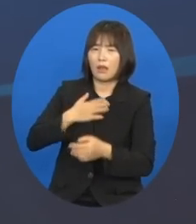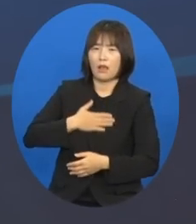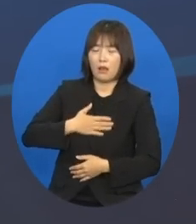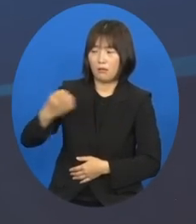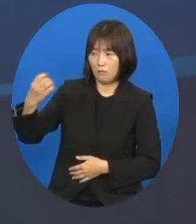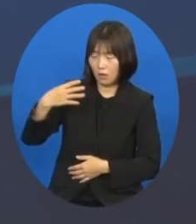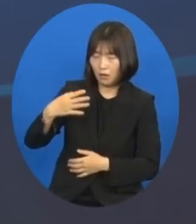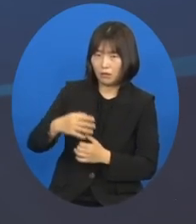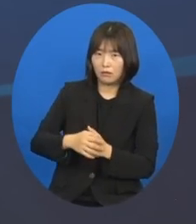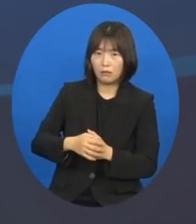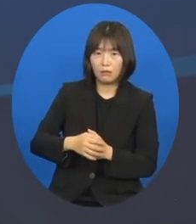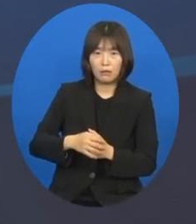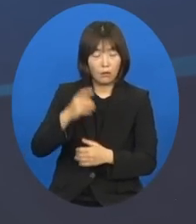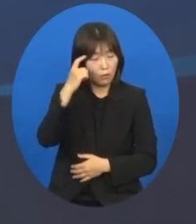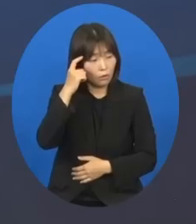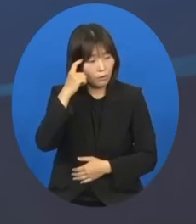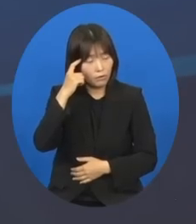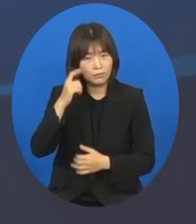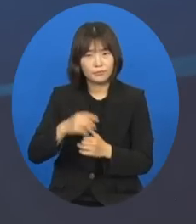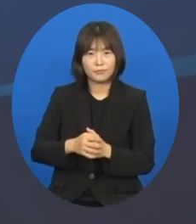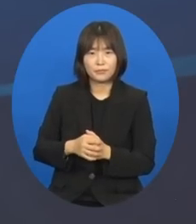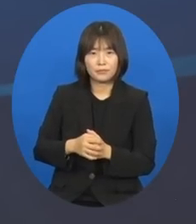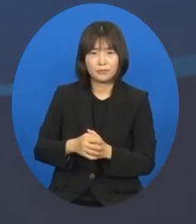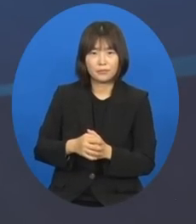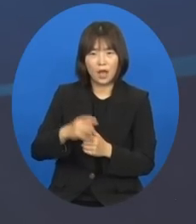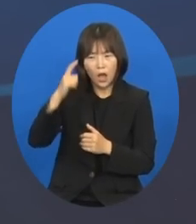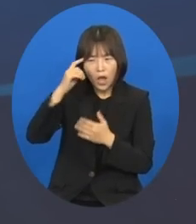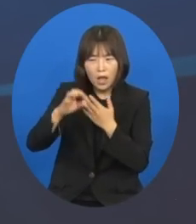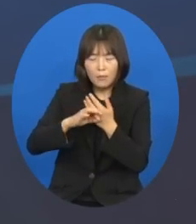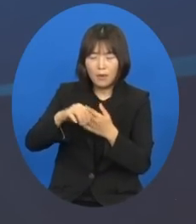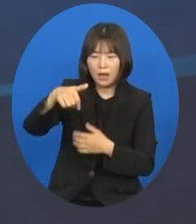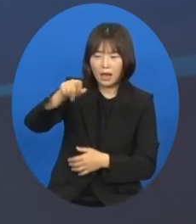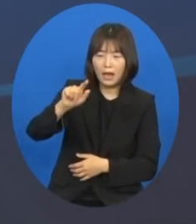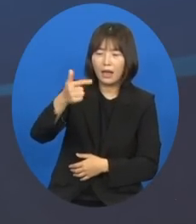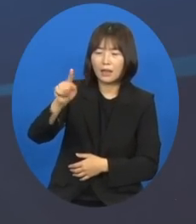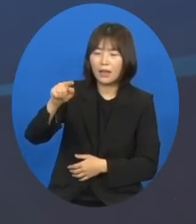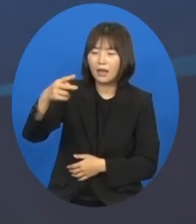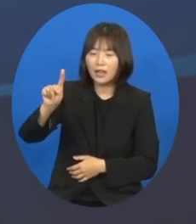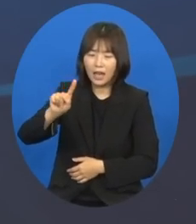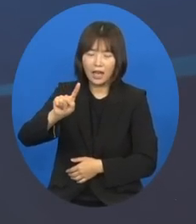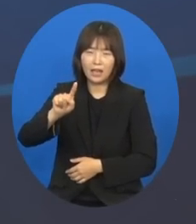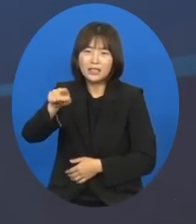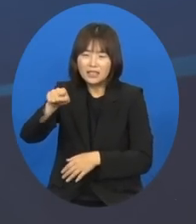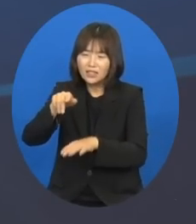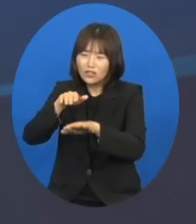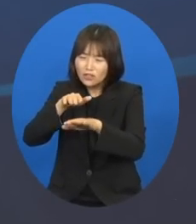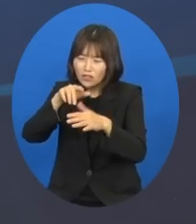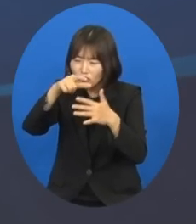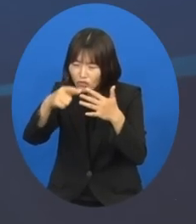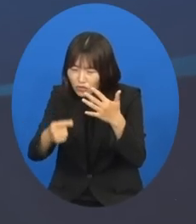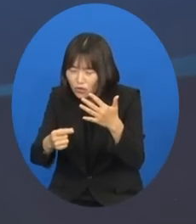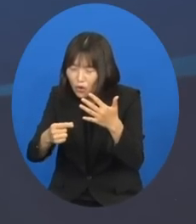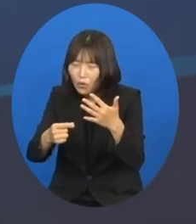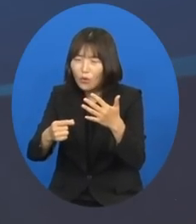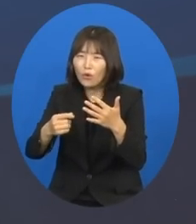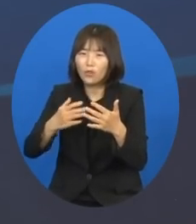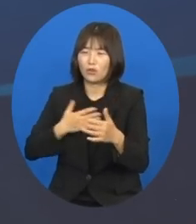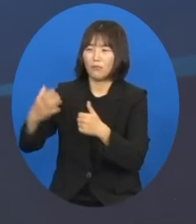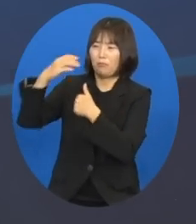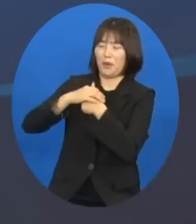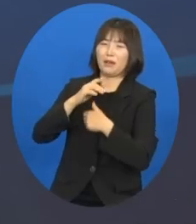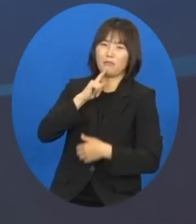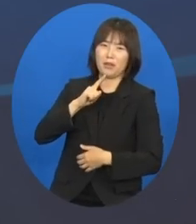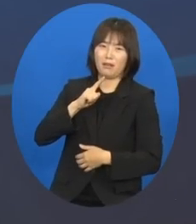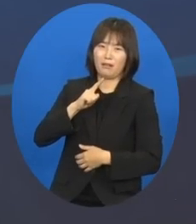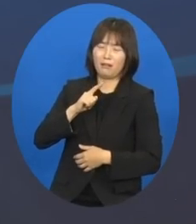그런데요 그러니까 가나다 순이라는 거예요 가나다순 가나다 순으로 제가 됐다는 거예요 저는 그 말을